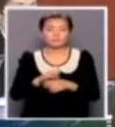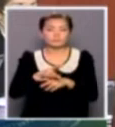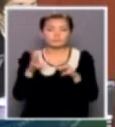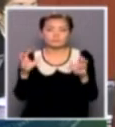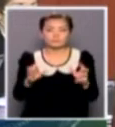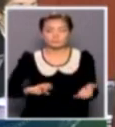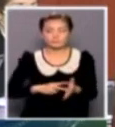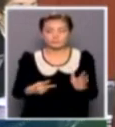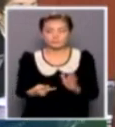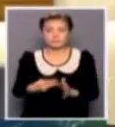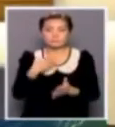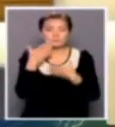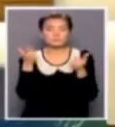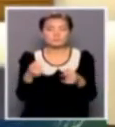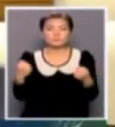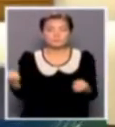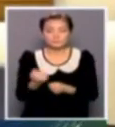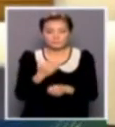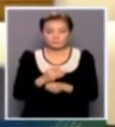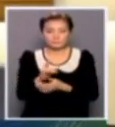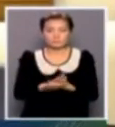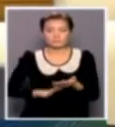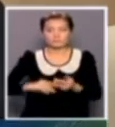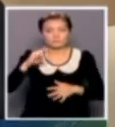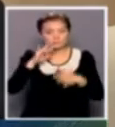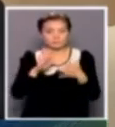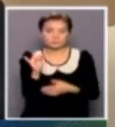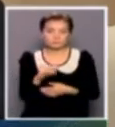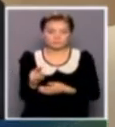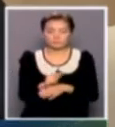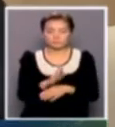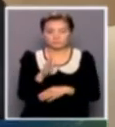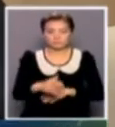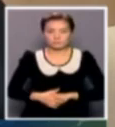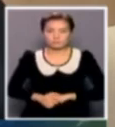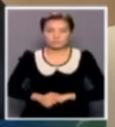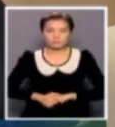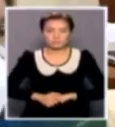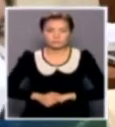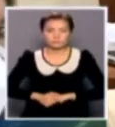кодекс жобасын мәжіліс бірінші оқылымда мақұлдады, ал кейбір күмәнді тұстарын түзетуге жіберді.